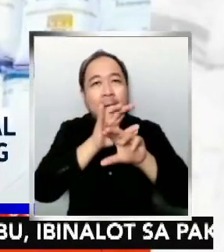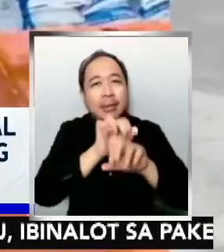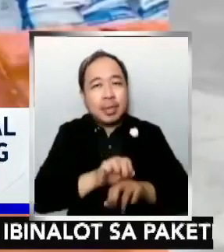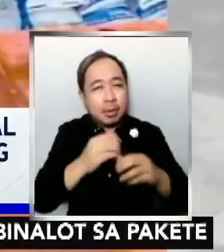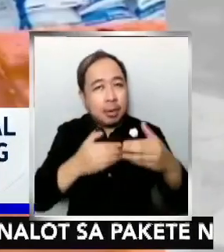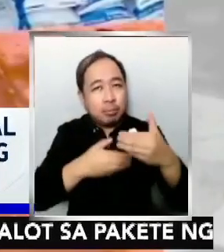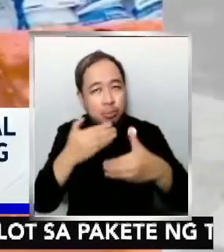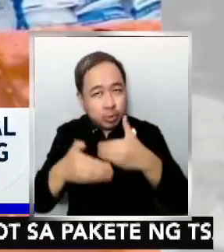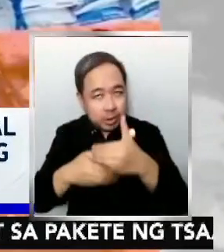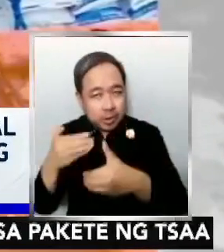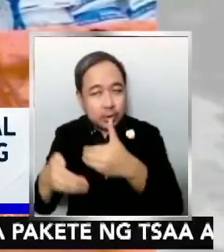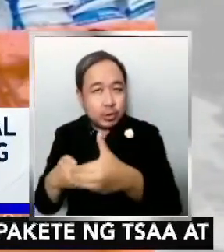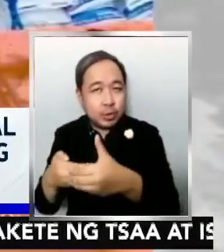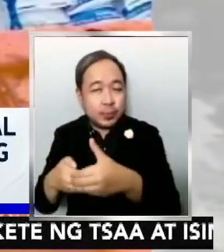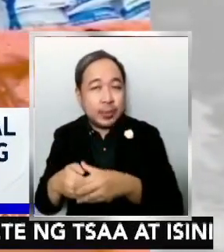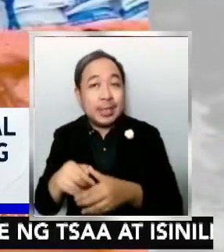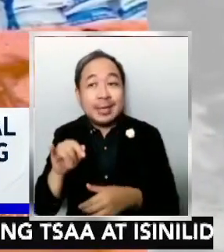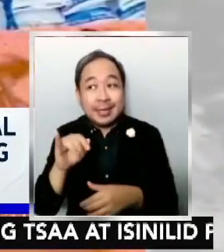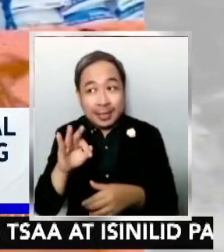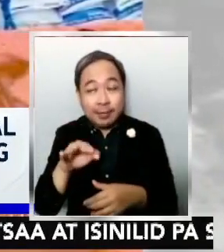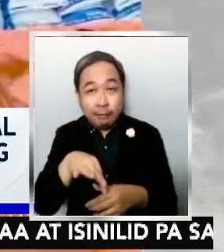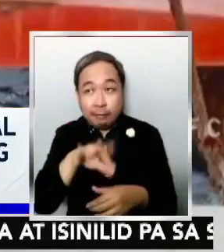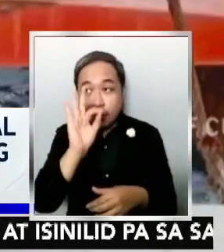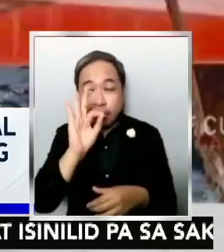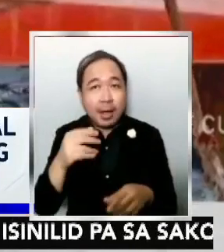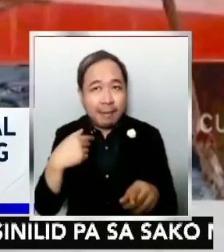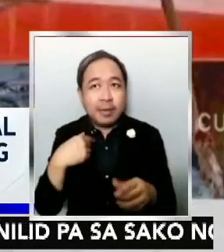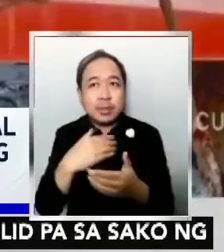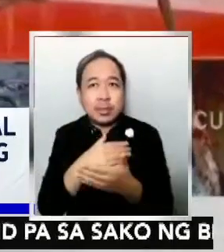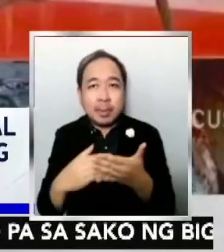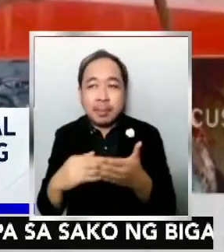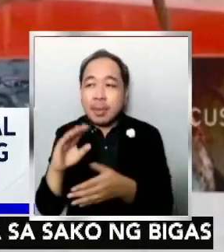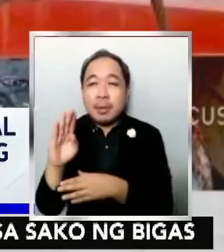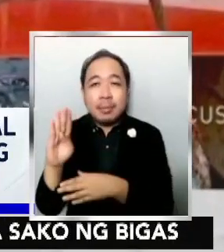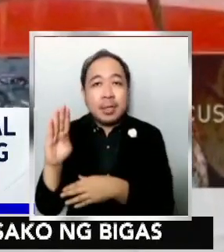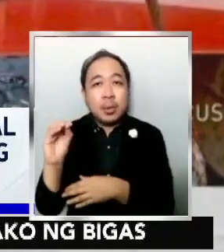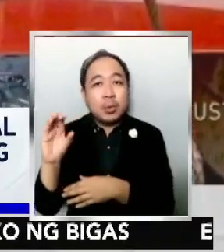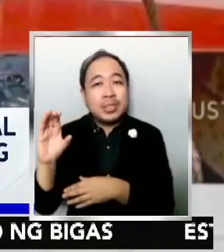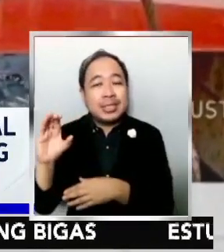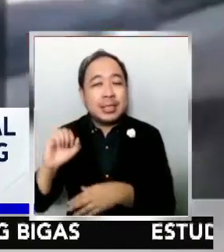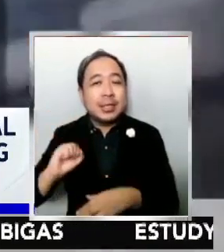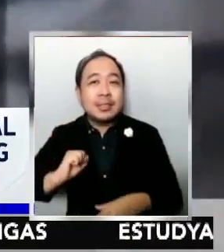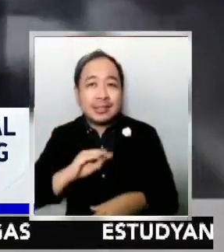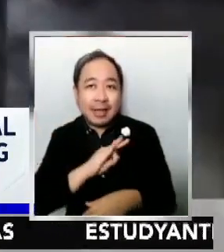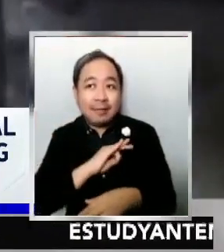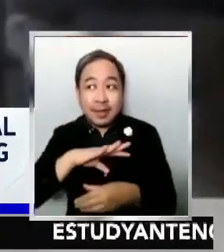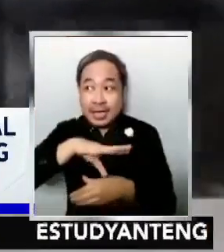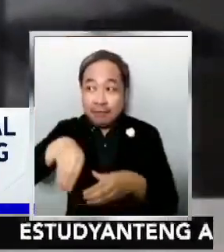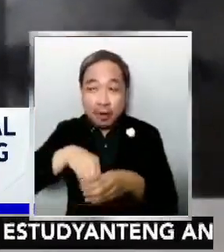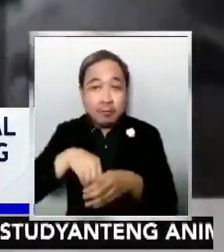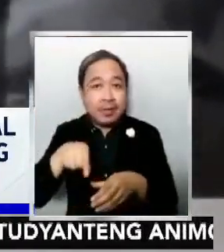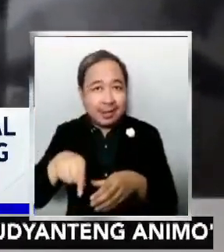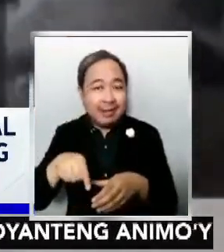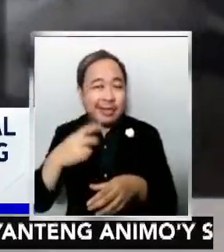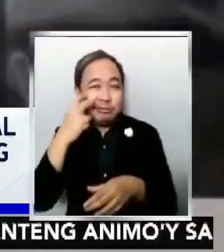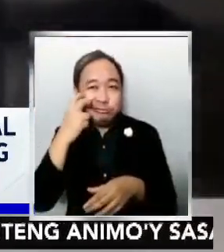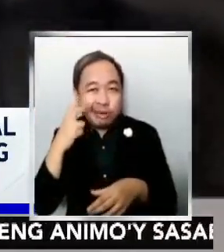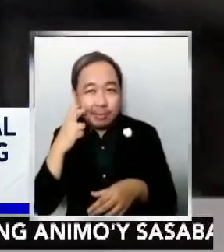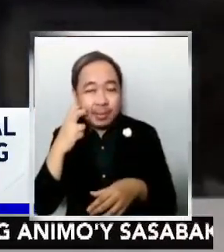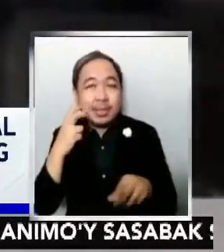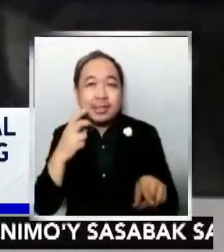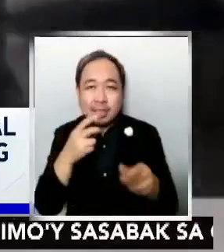investigasyon. Sakaling mapatunayan may mga taga-BOC na sangkot sa umano'y smuggling, tiniyak ni Press Secretary Trixie Cruz